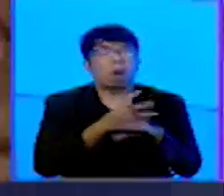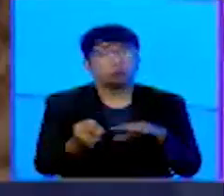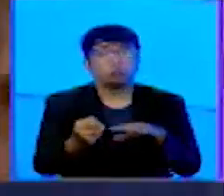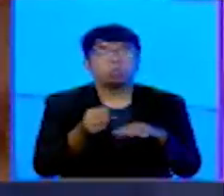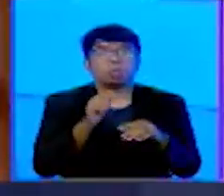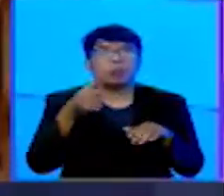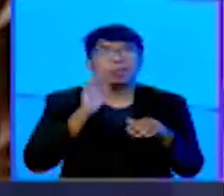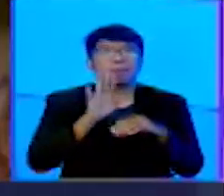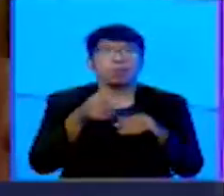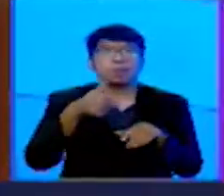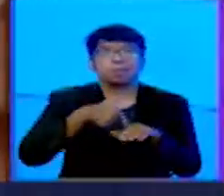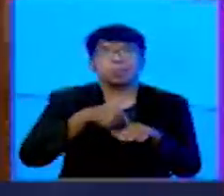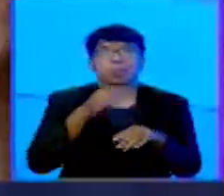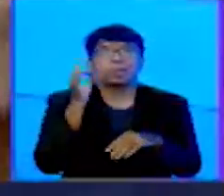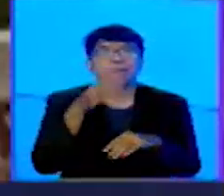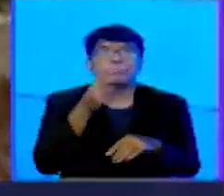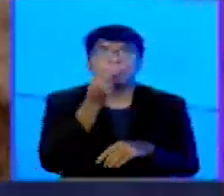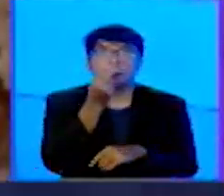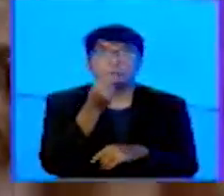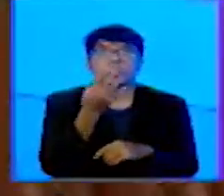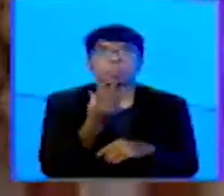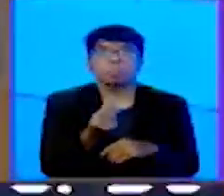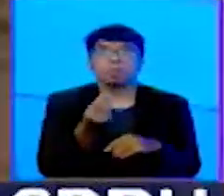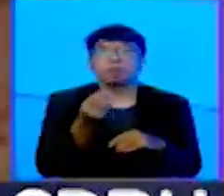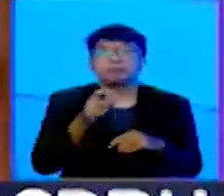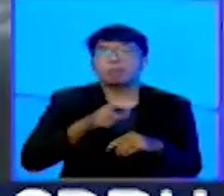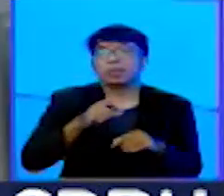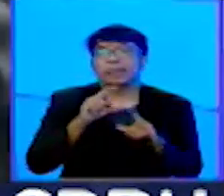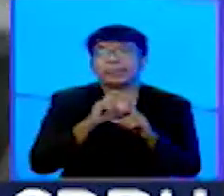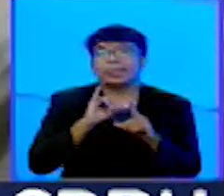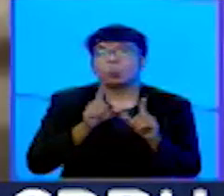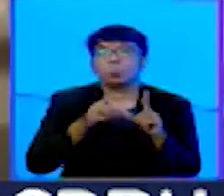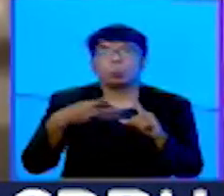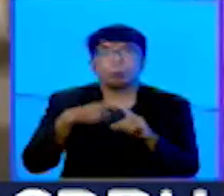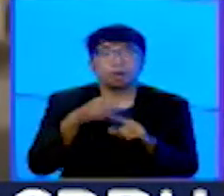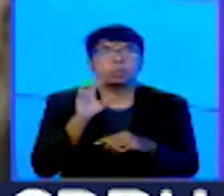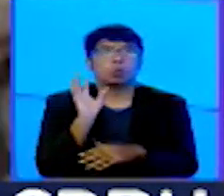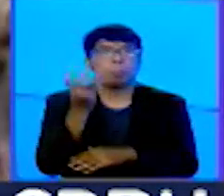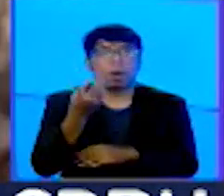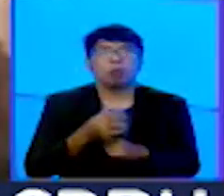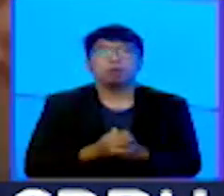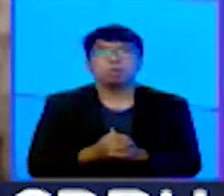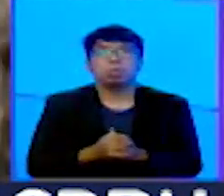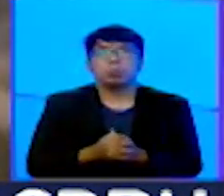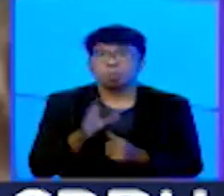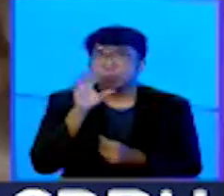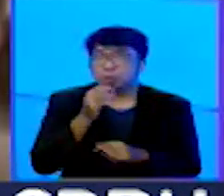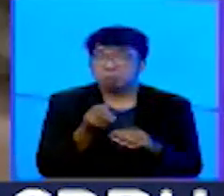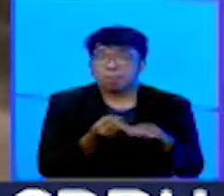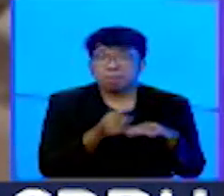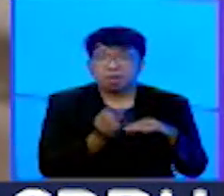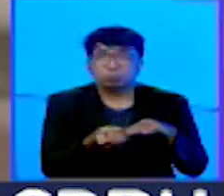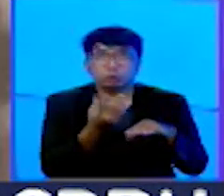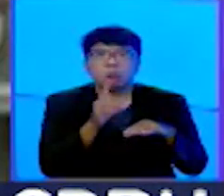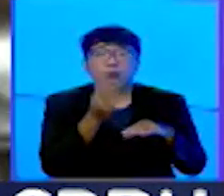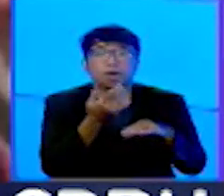mobil sedan di depan SPBU Desa Bandung Kecamatan Diwek kabupaten Jombang mengetahui api pertama kali muncul dari